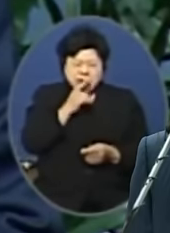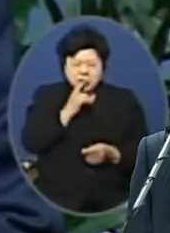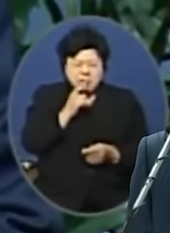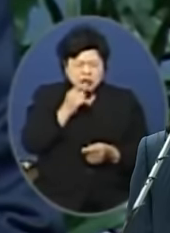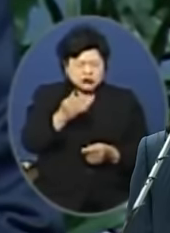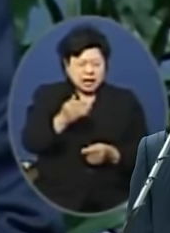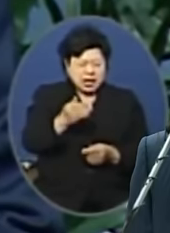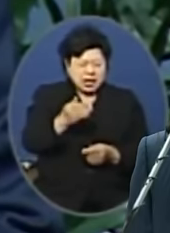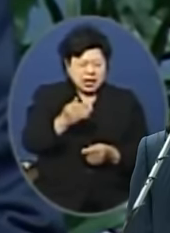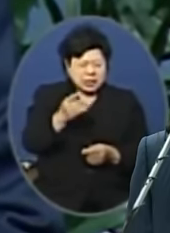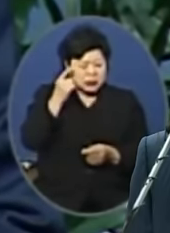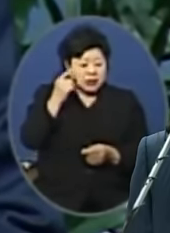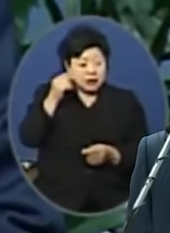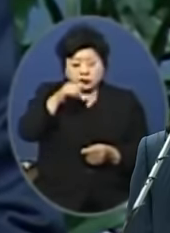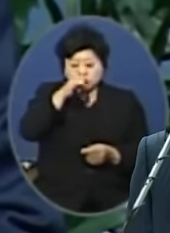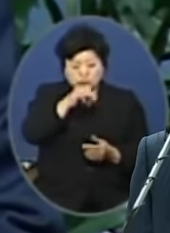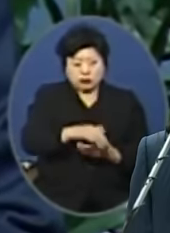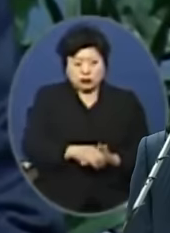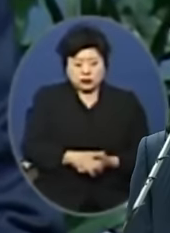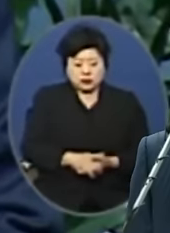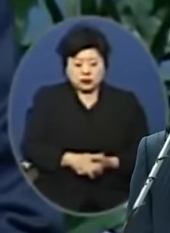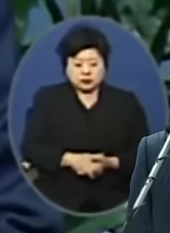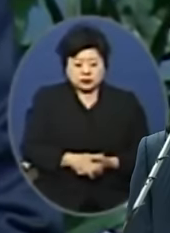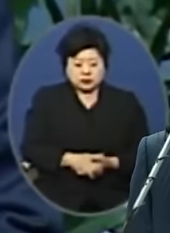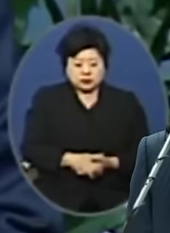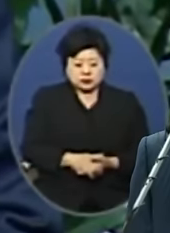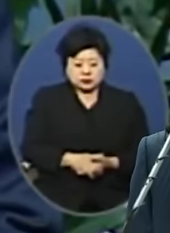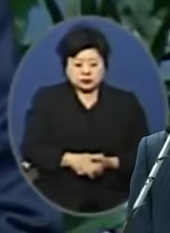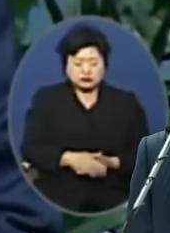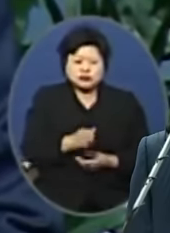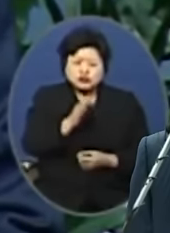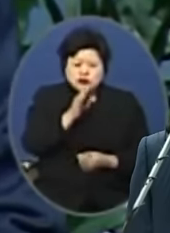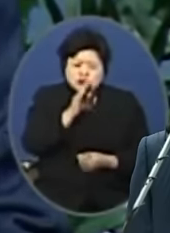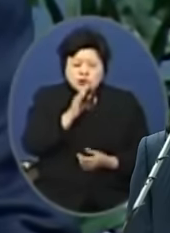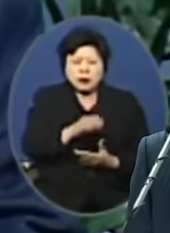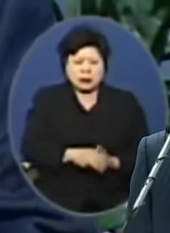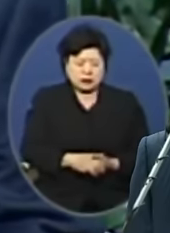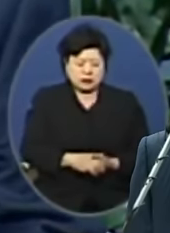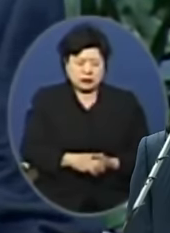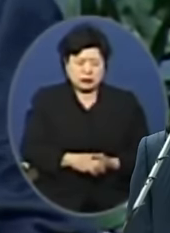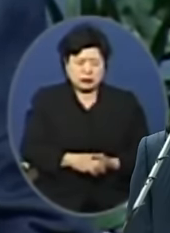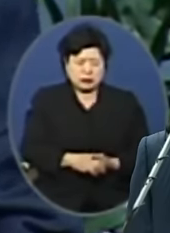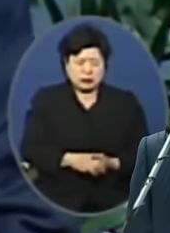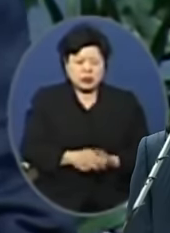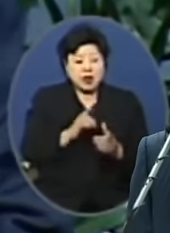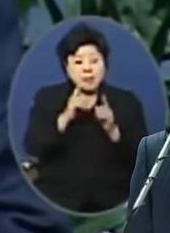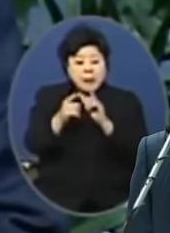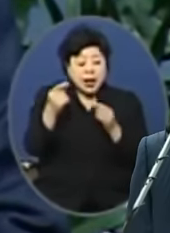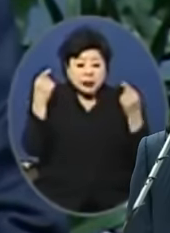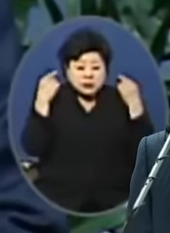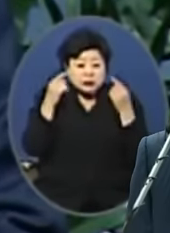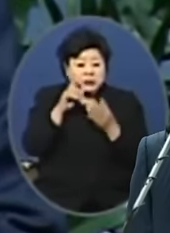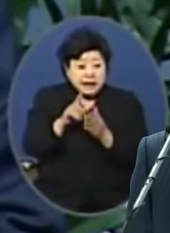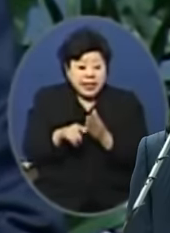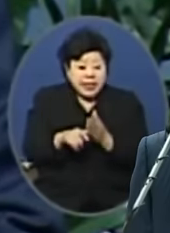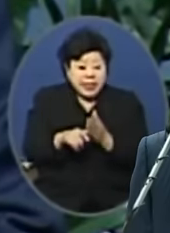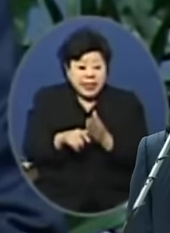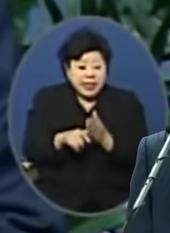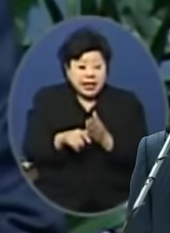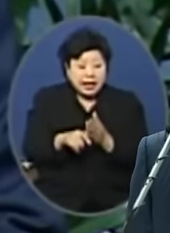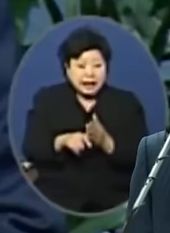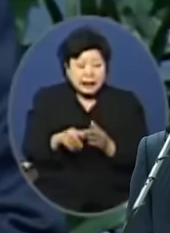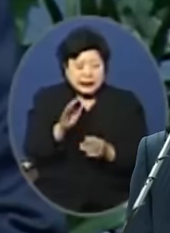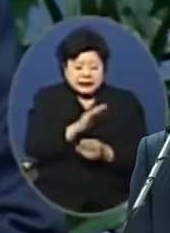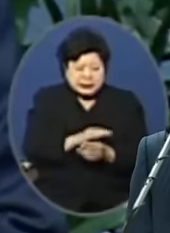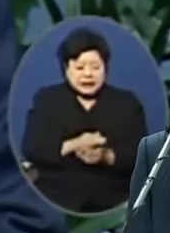하면서 내게 말하냐 굉장히 말을 들을 때 선택해서